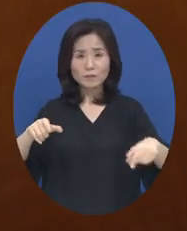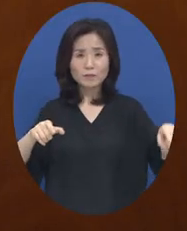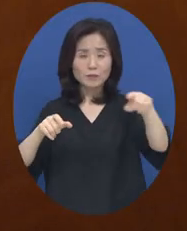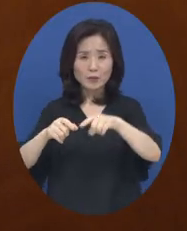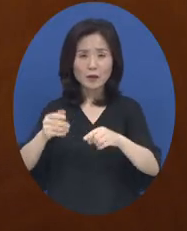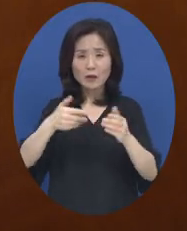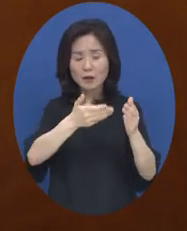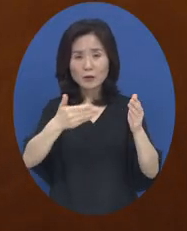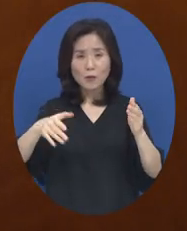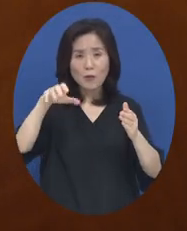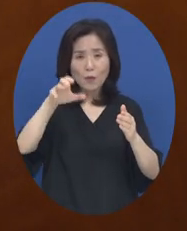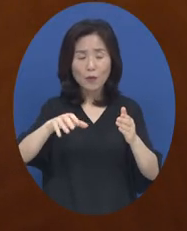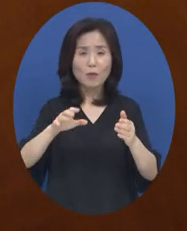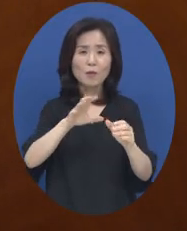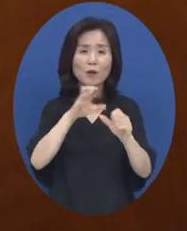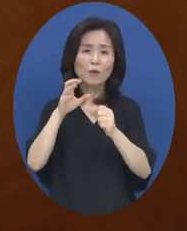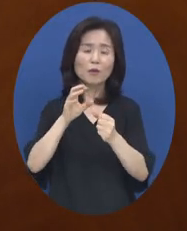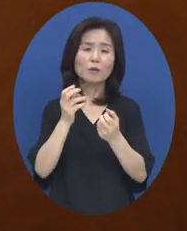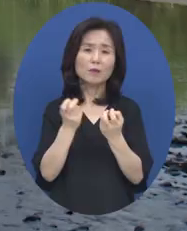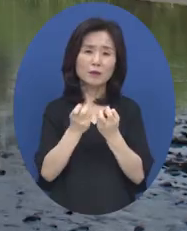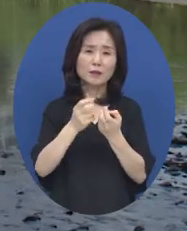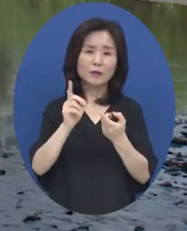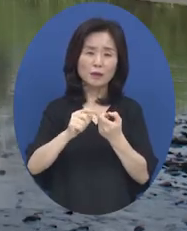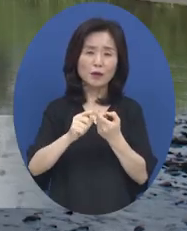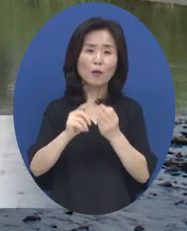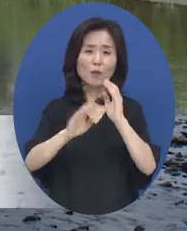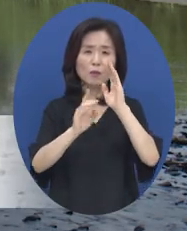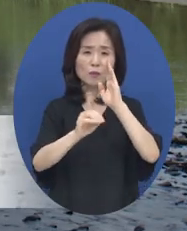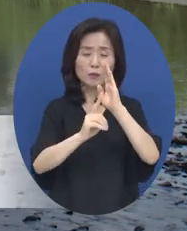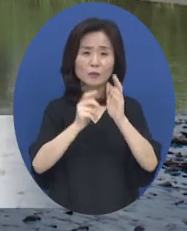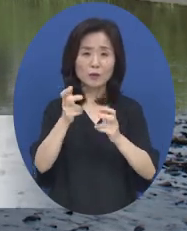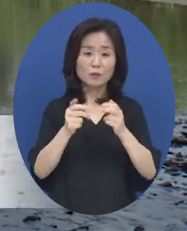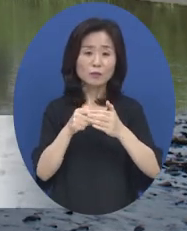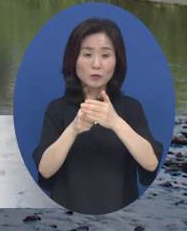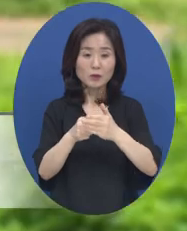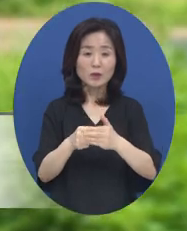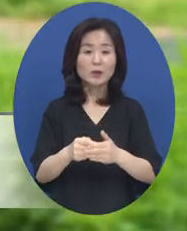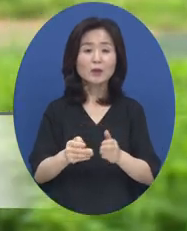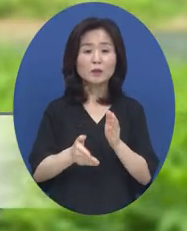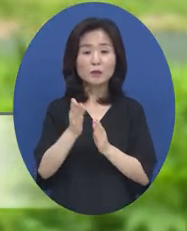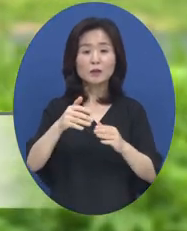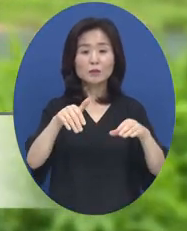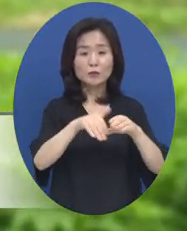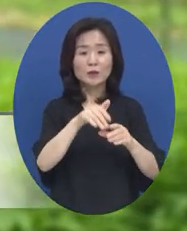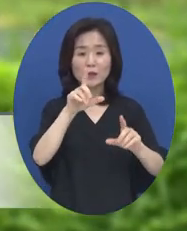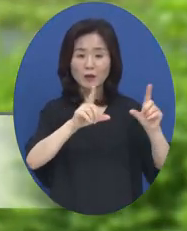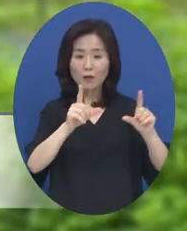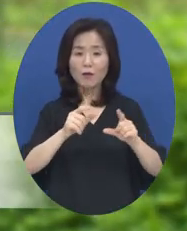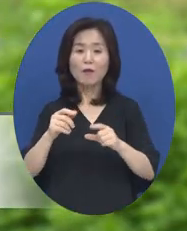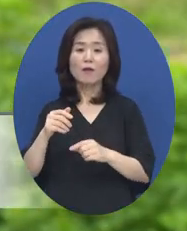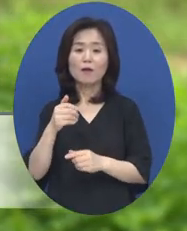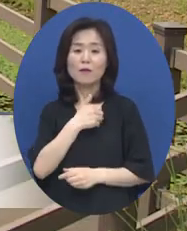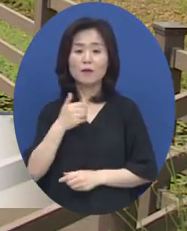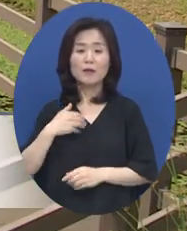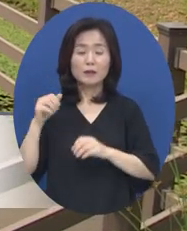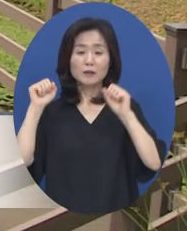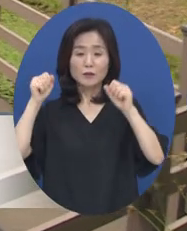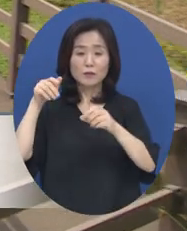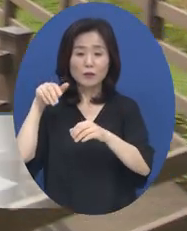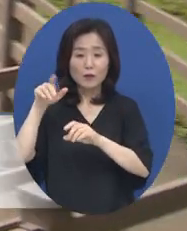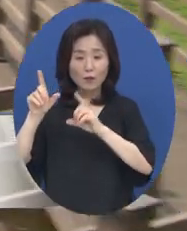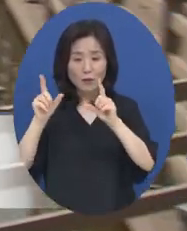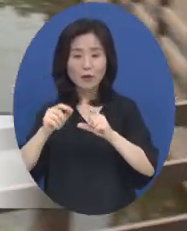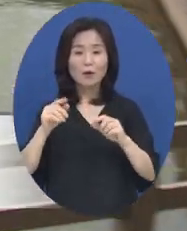공간 활용 방안 공모 사업을 추진합니다 이번 공문은 도시 문화 형과 여가 체육 형 관광 균형발전